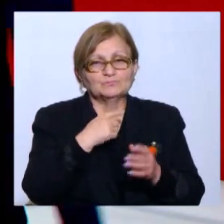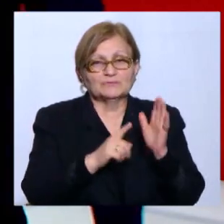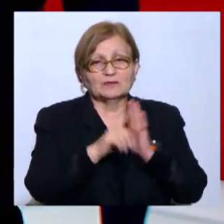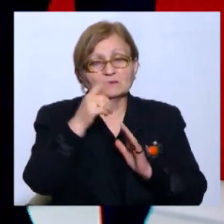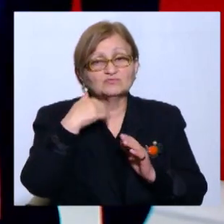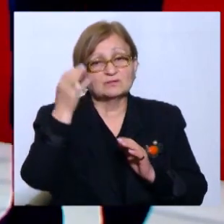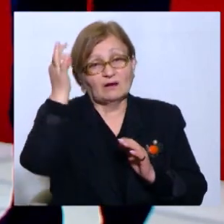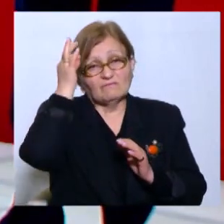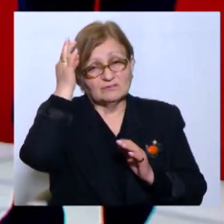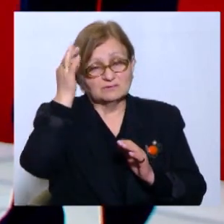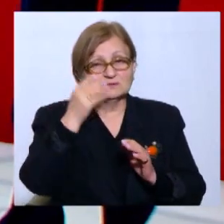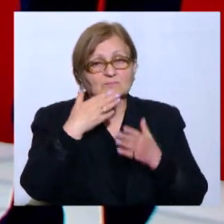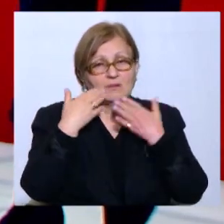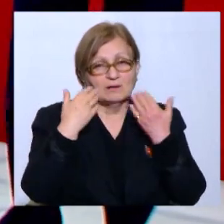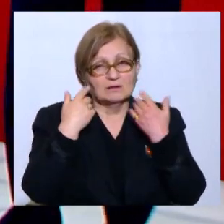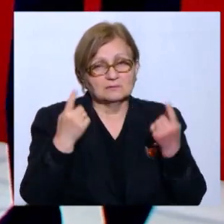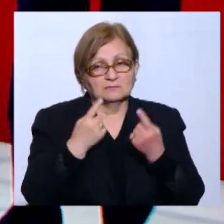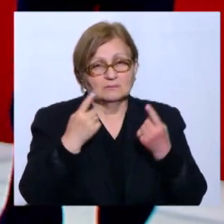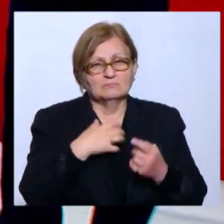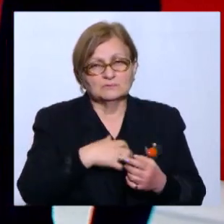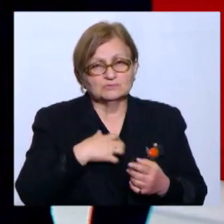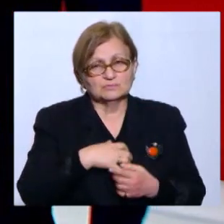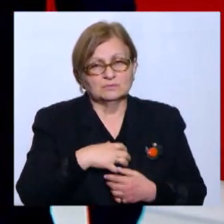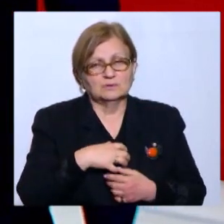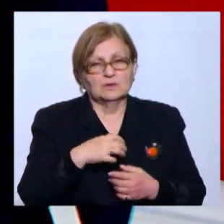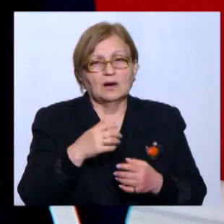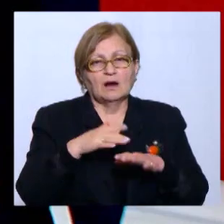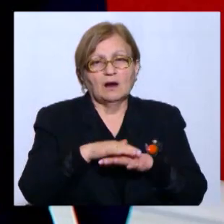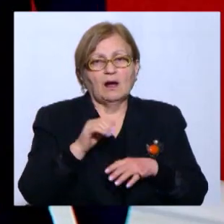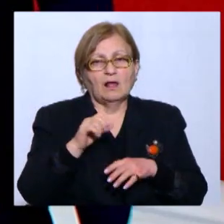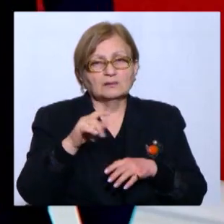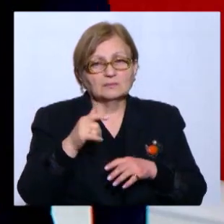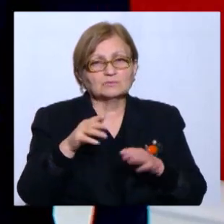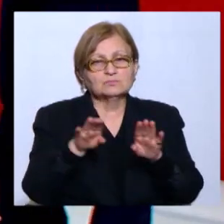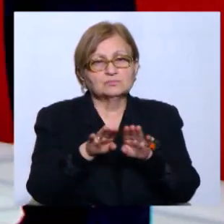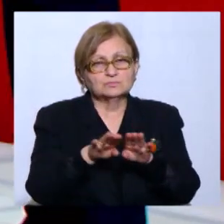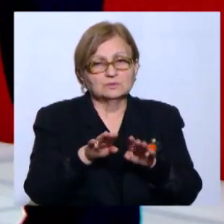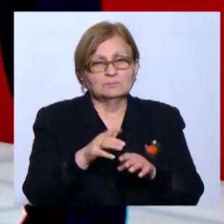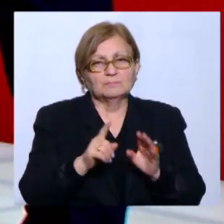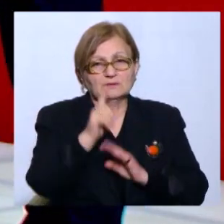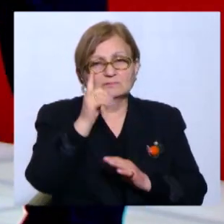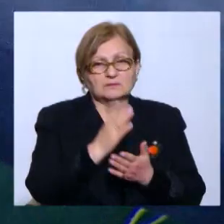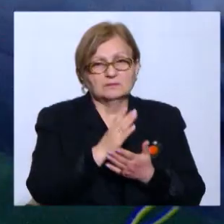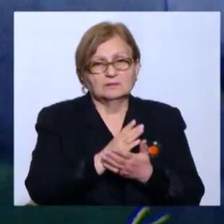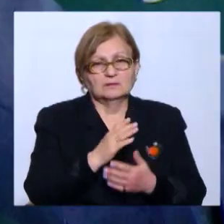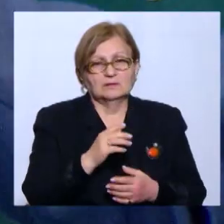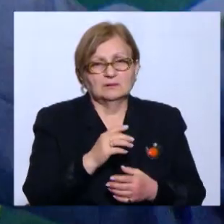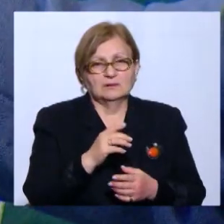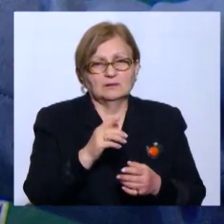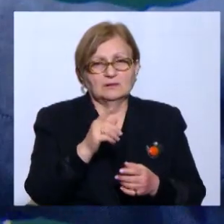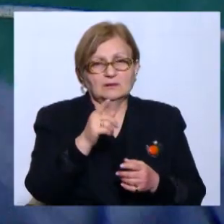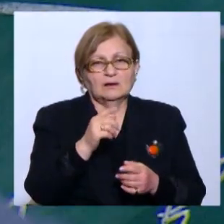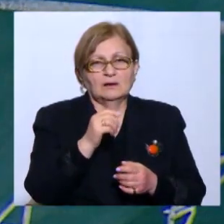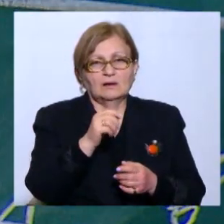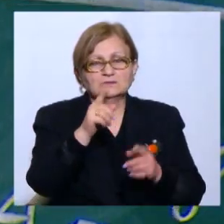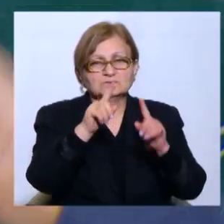gavixenot ramdenimi zalien martivi, magram zalien mnishvelovani algebruli da trigonometriuli tolobebi. Pirveli aris jamis